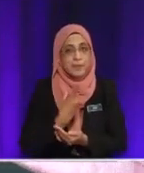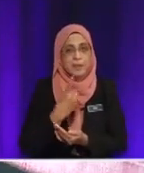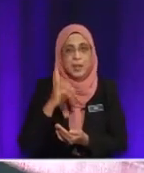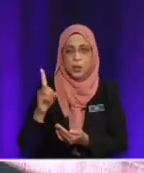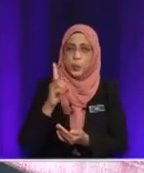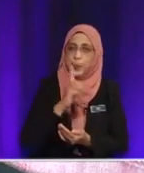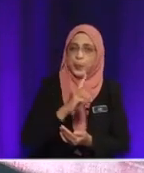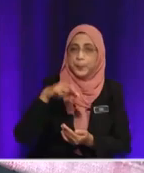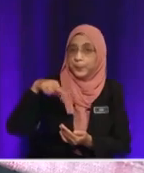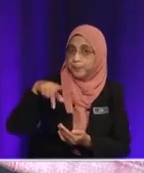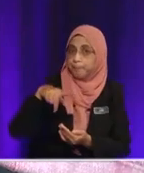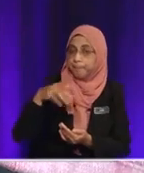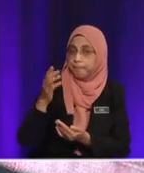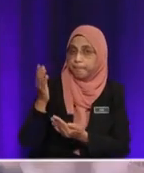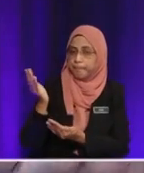dulu kita